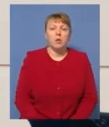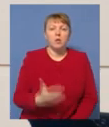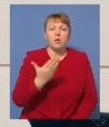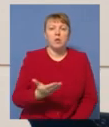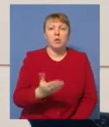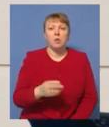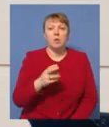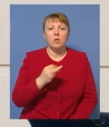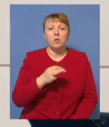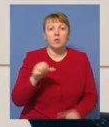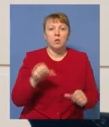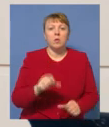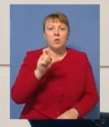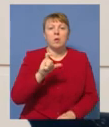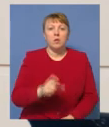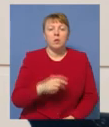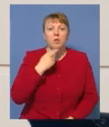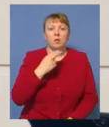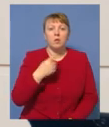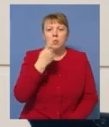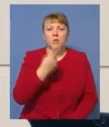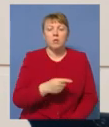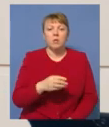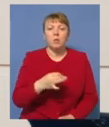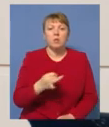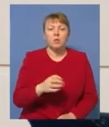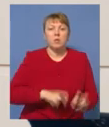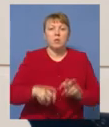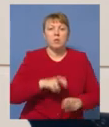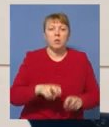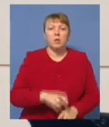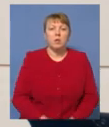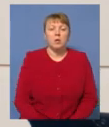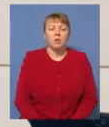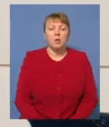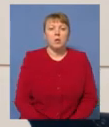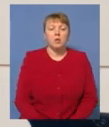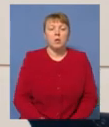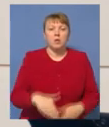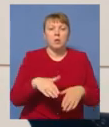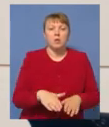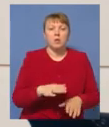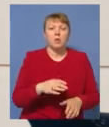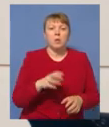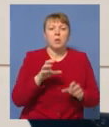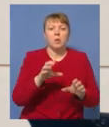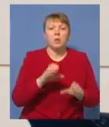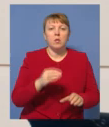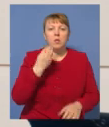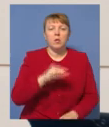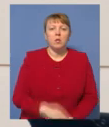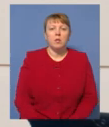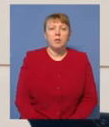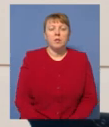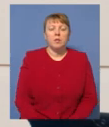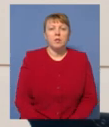затрагивают конституционные права граждан, вовлеченных в орбиту уголовного преследования. Теперь такие решения, как признание качества подозреваемого,